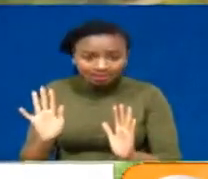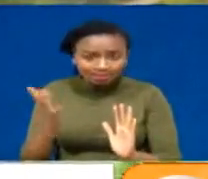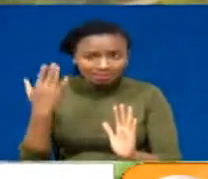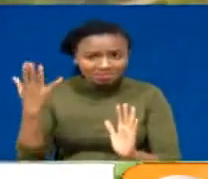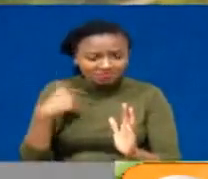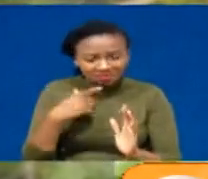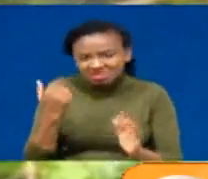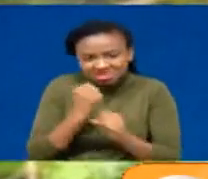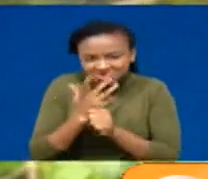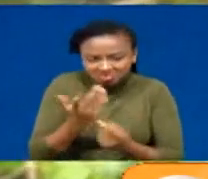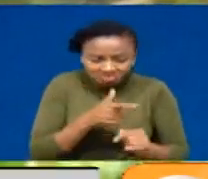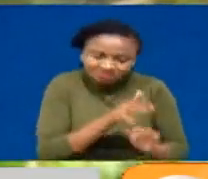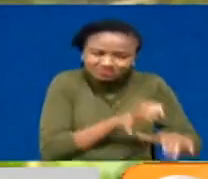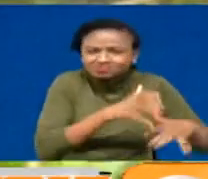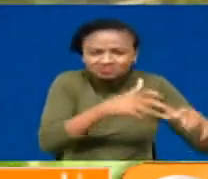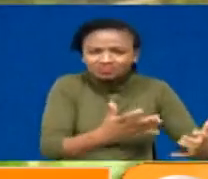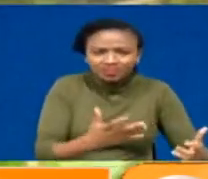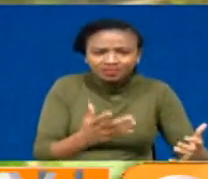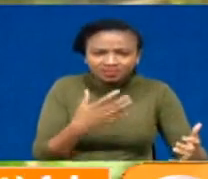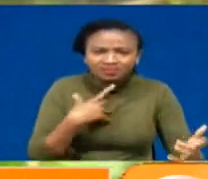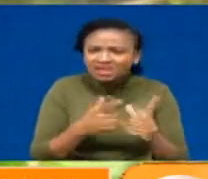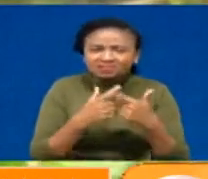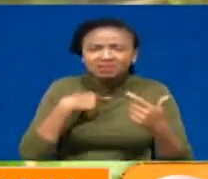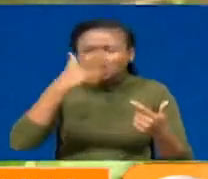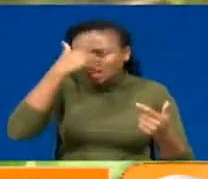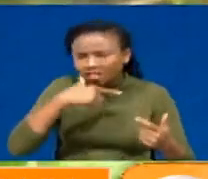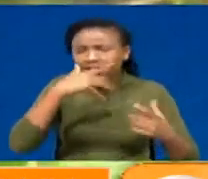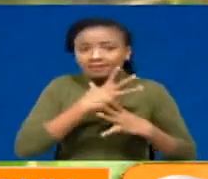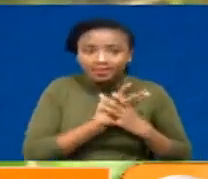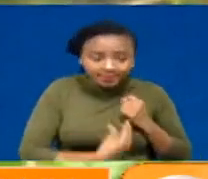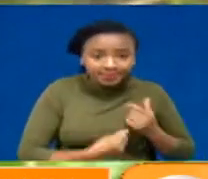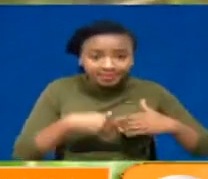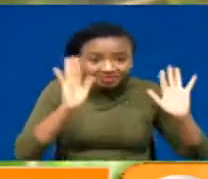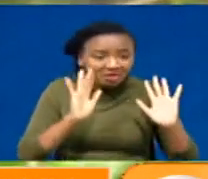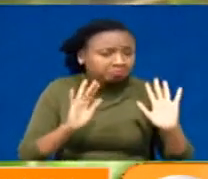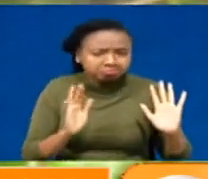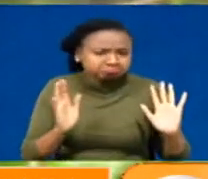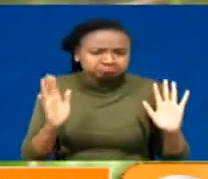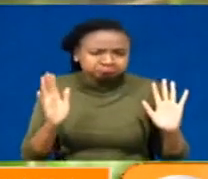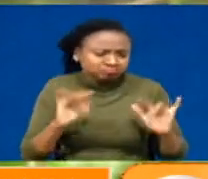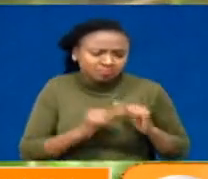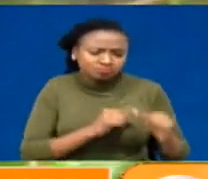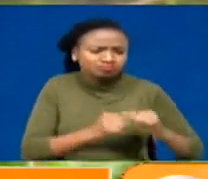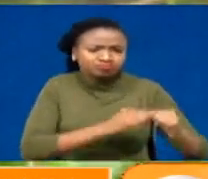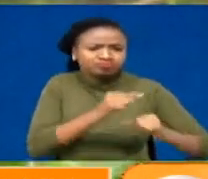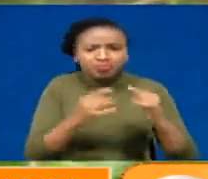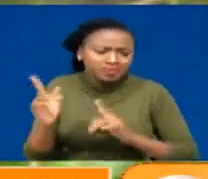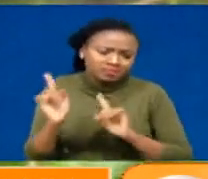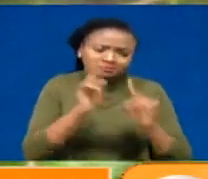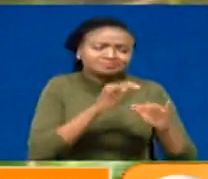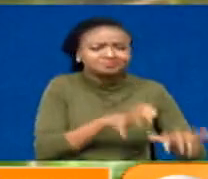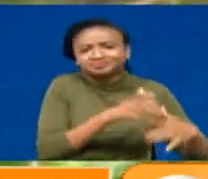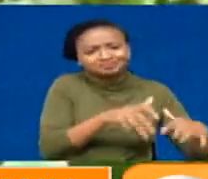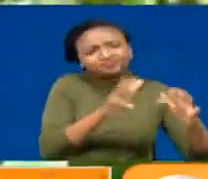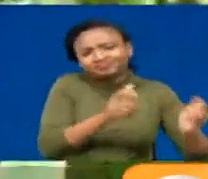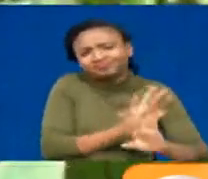nilikuwa nikifanya hii kazi, sasa niliposikia sikukufa moyo, na tena nikasema tuacha niende kwa shamba kulima kwa